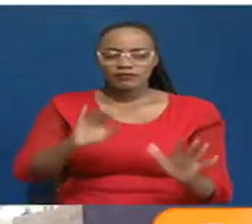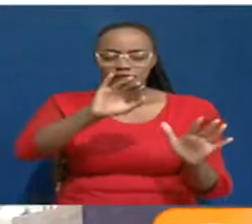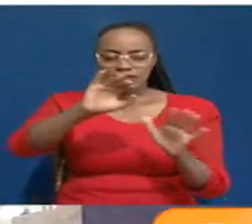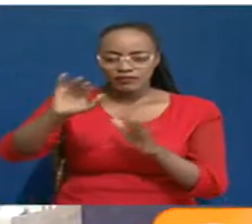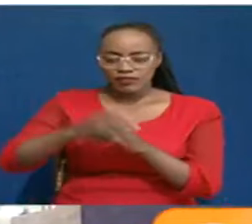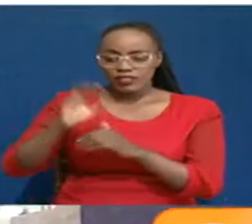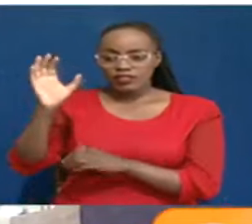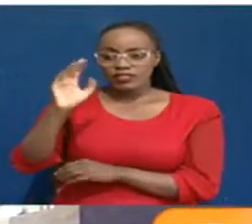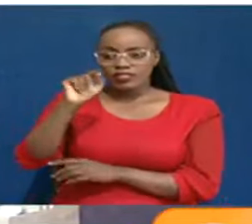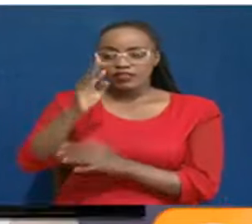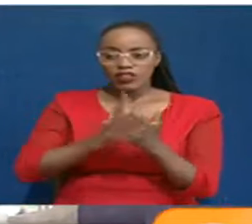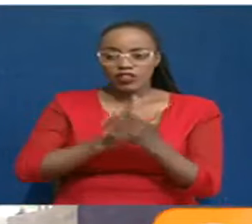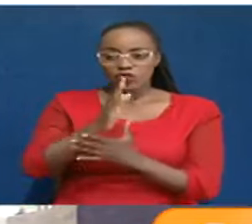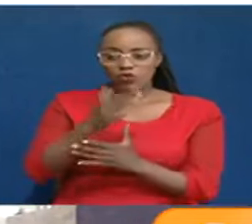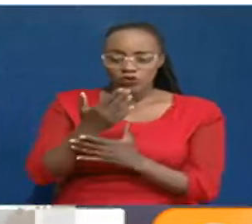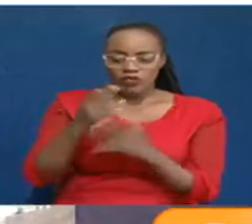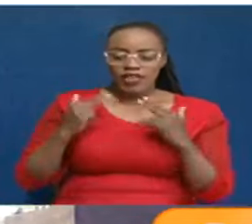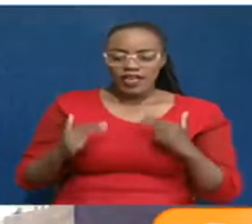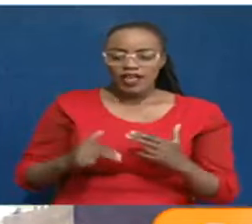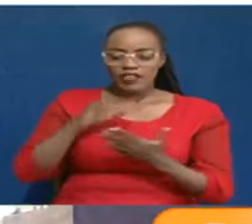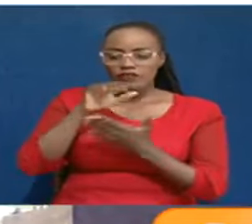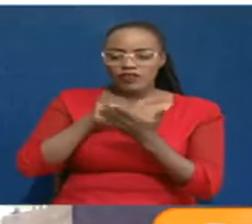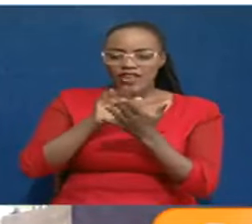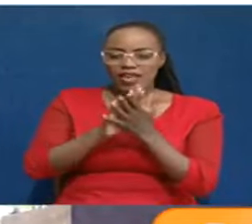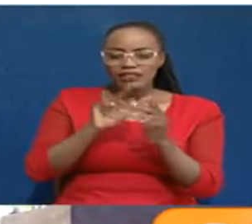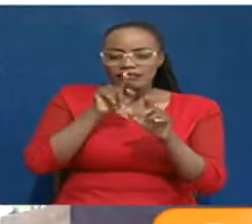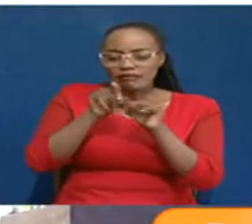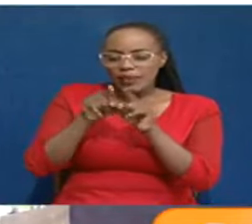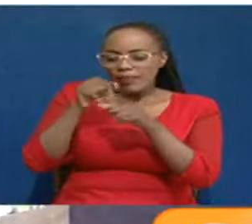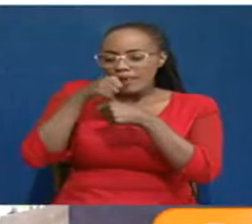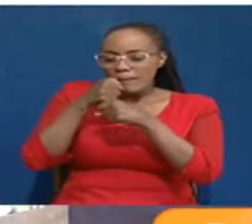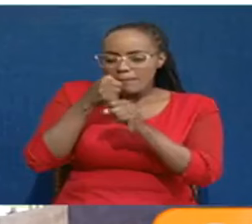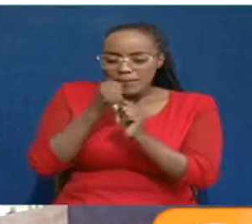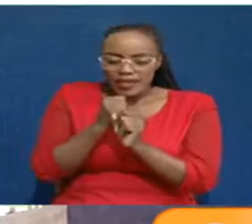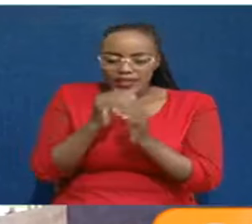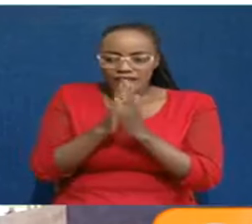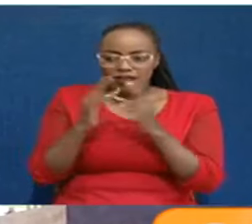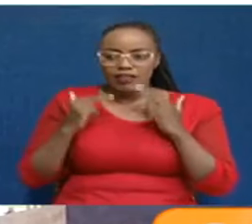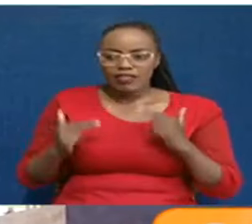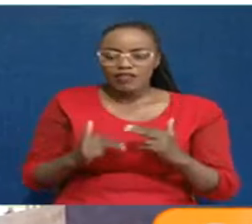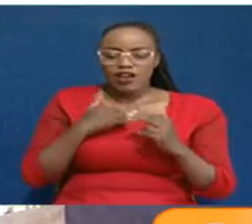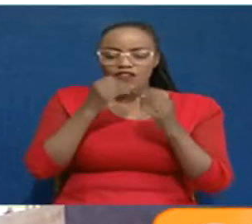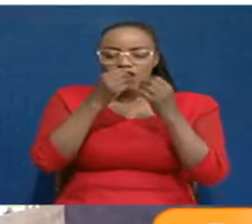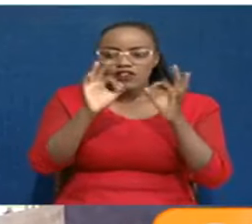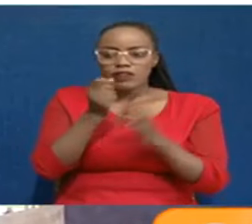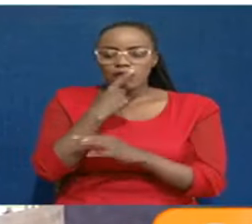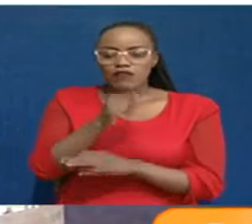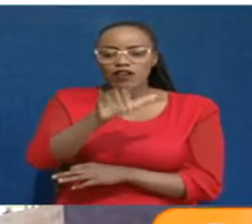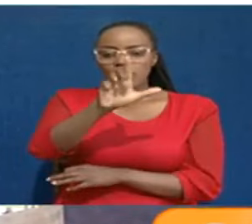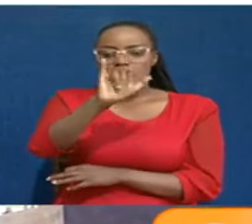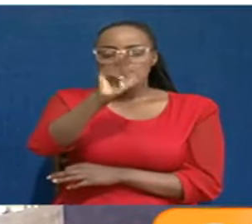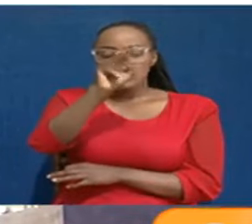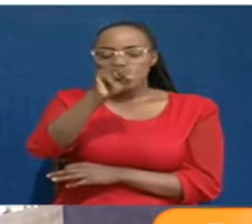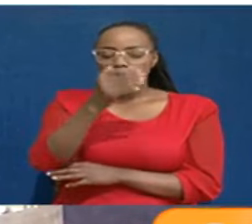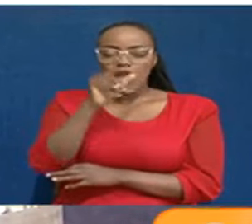Na Runinga Citizen kupitia jukwaa la afya na asia na maumbile iliandaa kambi ya matibabu ya bure katika eneo la Likoni, kaunti ya